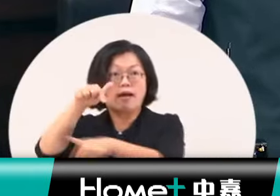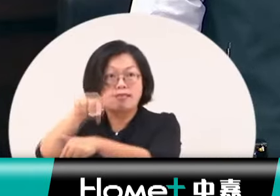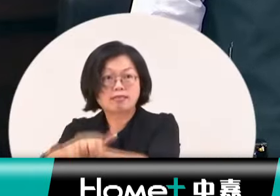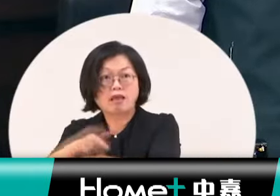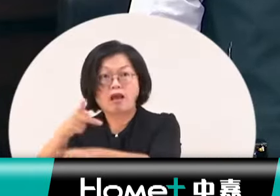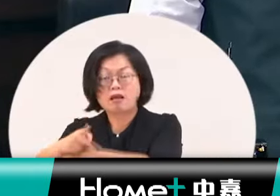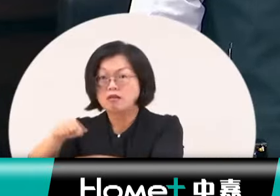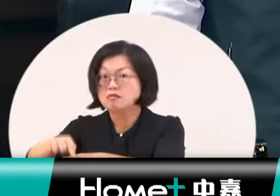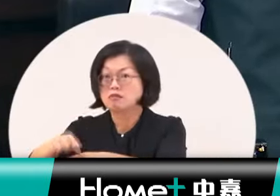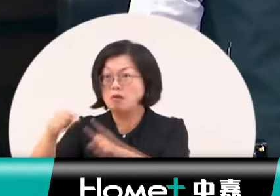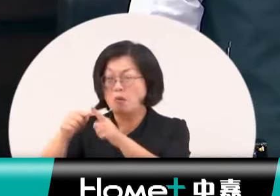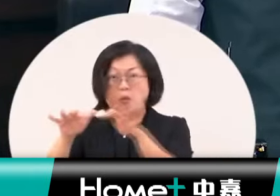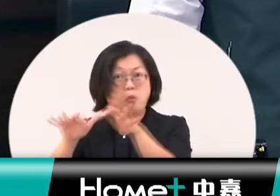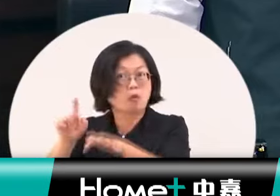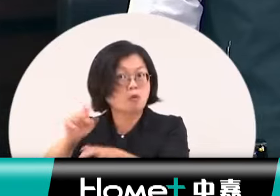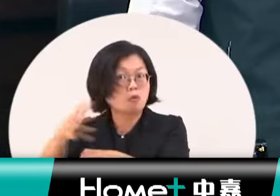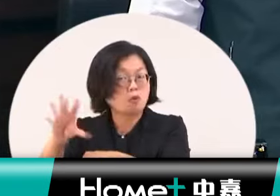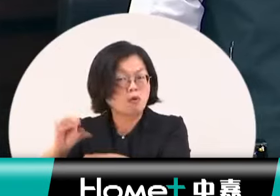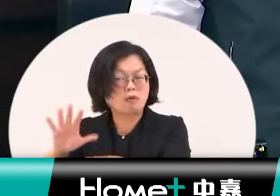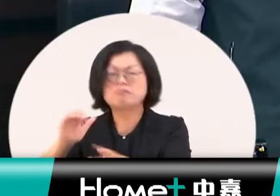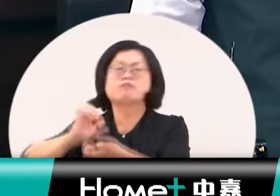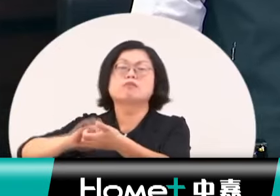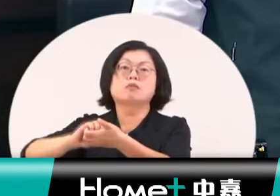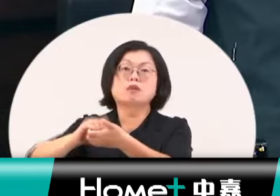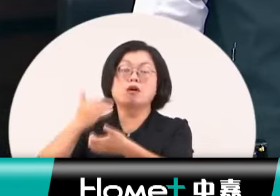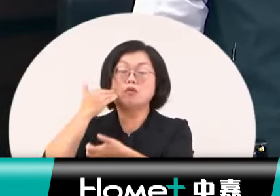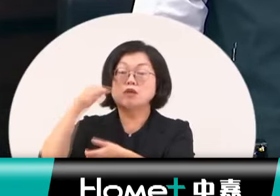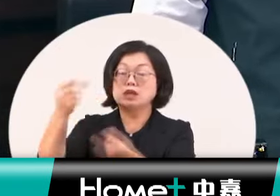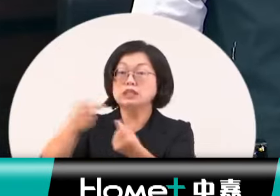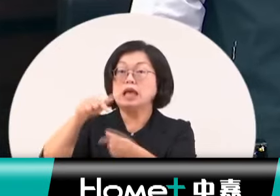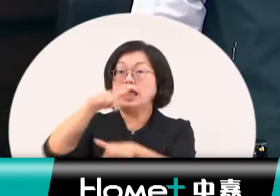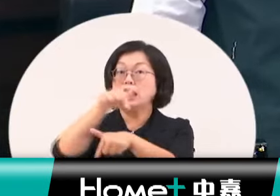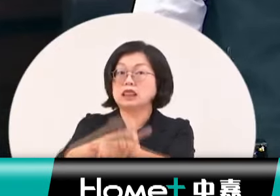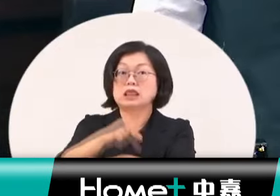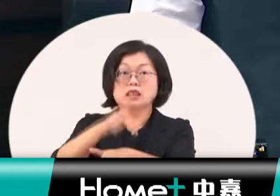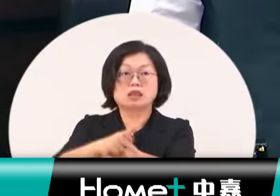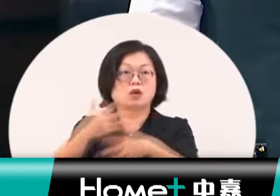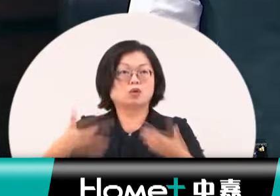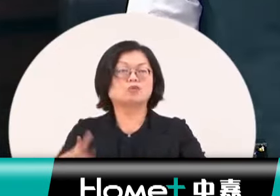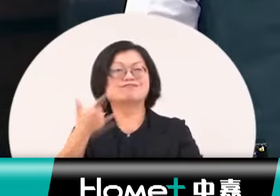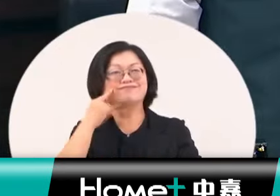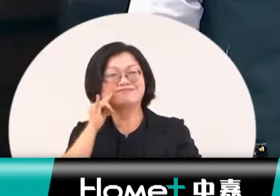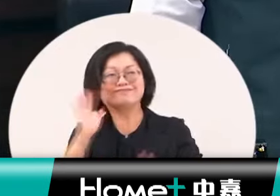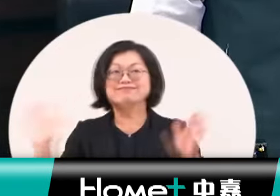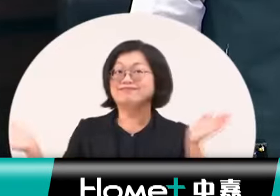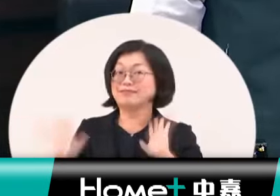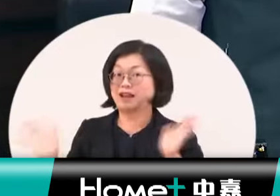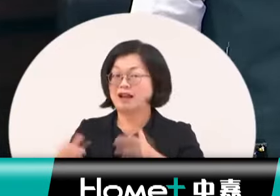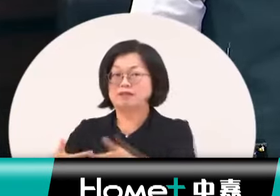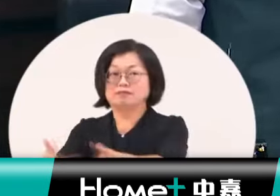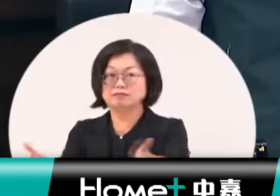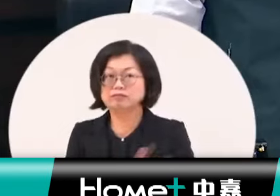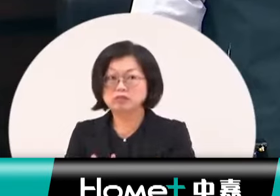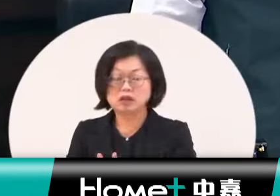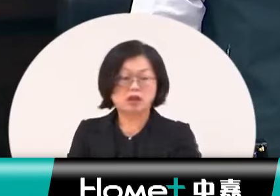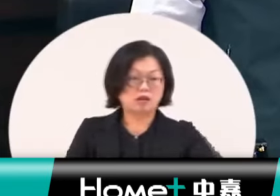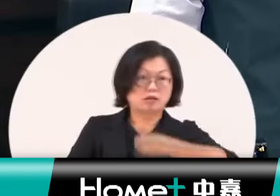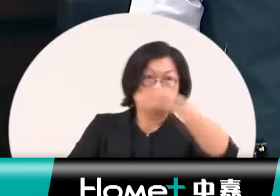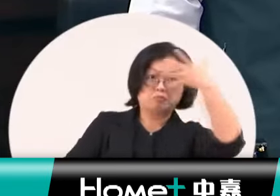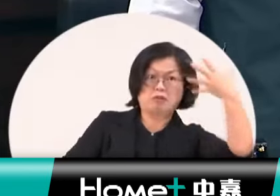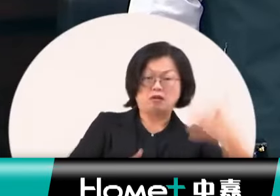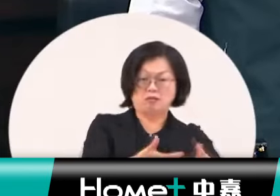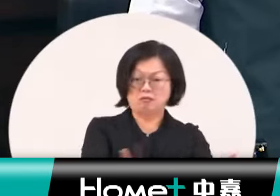够吸引很多人来的话，尤其南科那边很多亲子，亲子跟年轻人是不同的族群， 对，没错。 如果能够吸引很